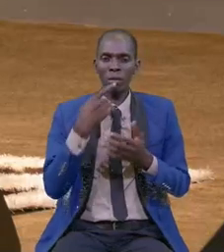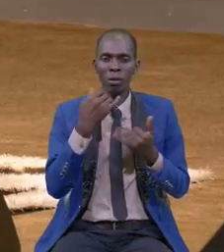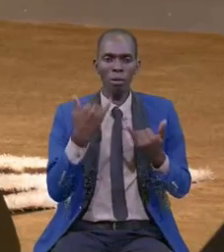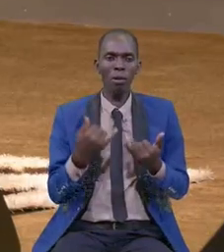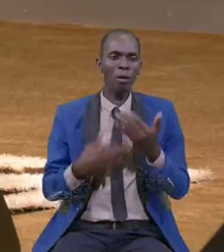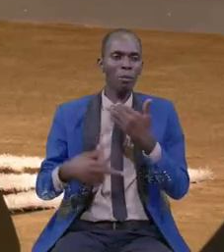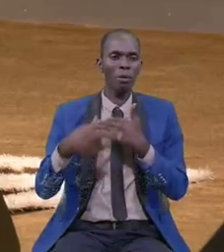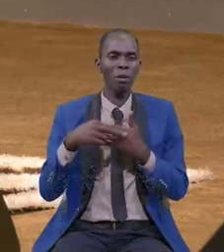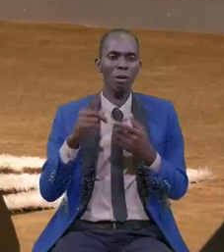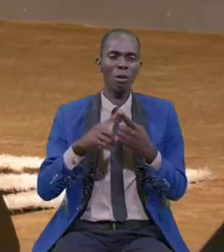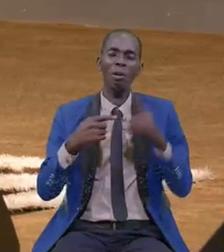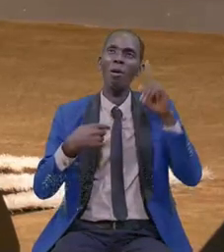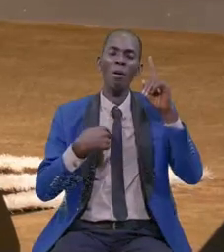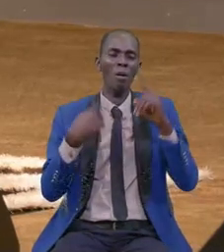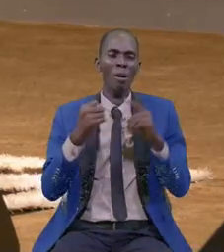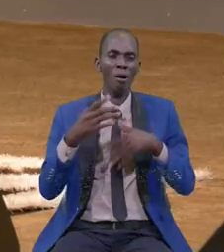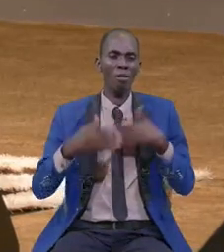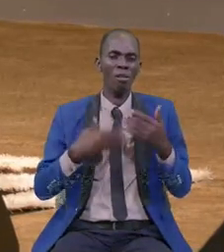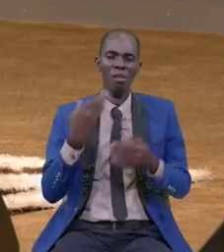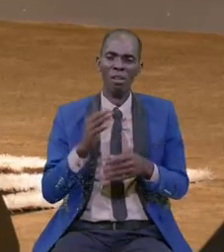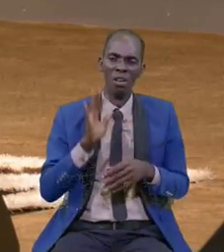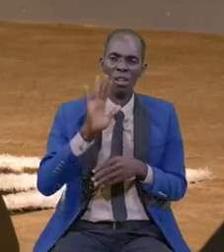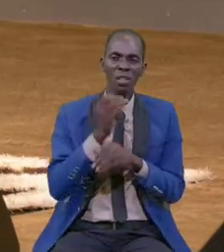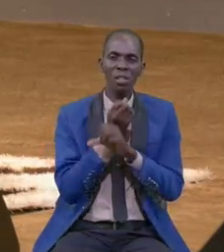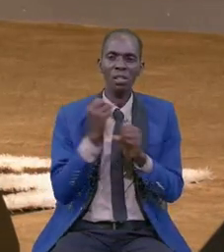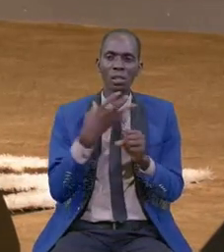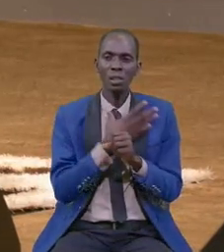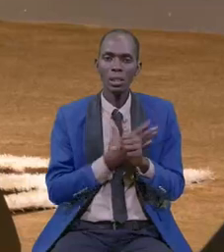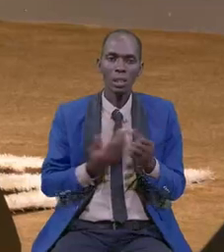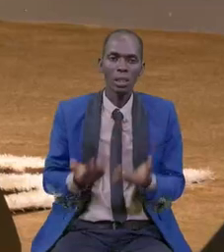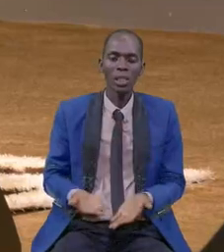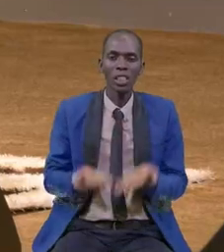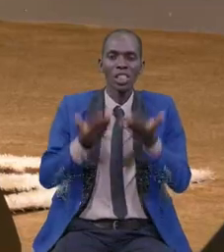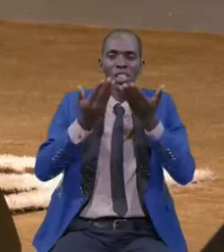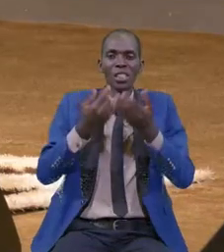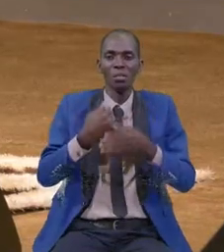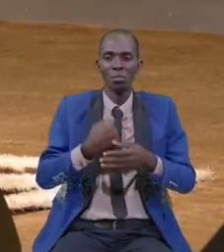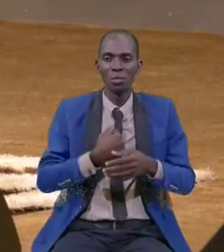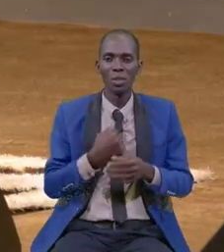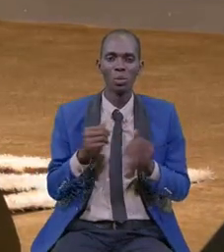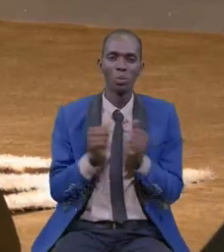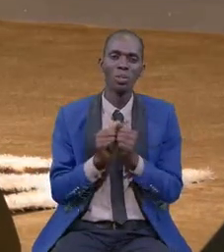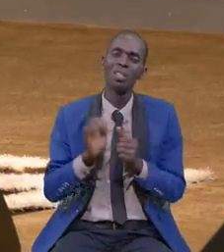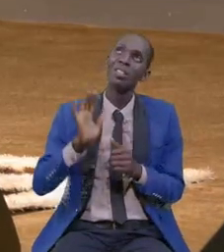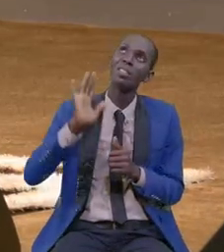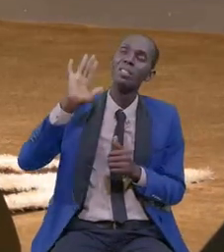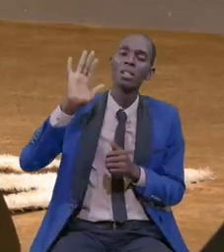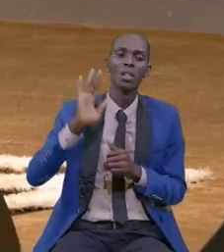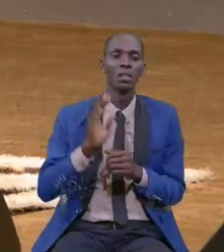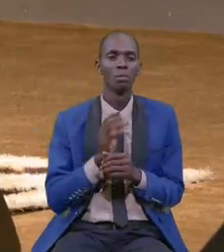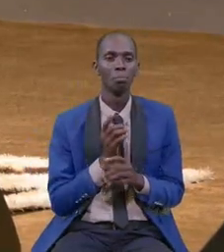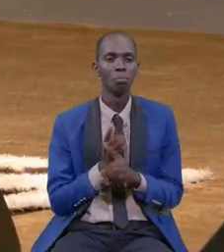joie de ton salut rest-moi rends-moi la joie de ton salut et queun esprit de bonne volonté me soutienne